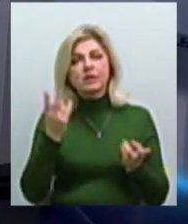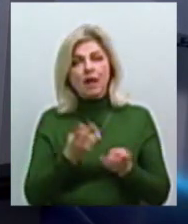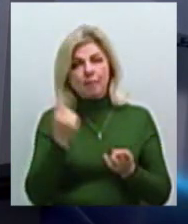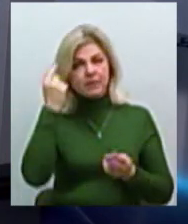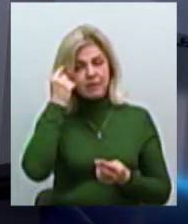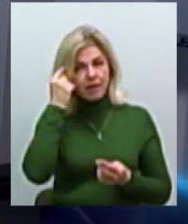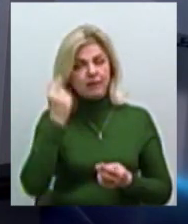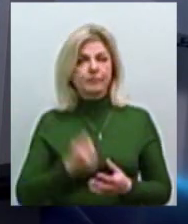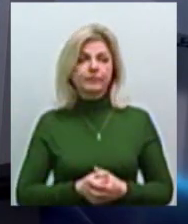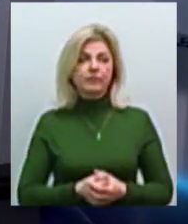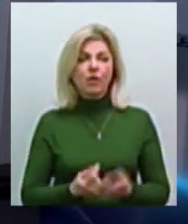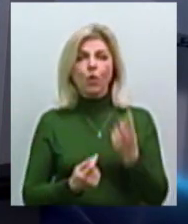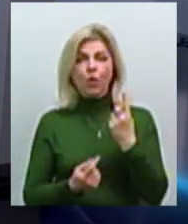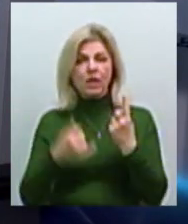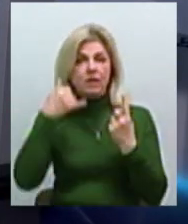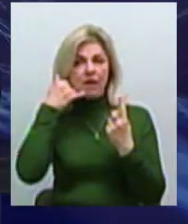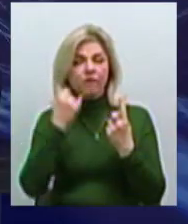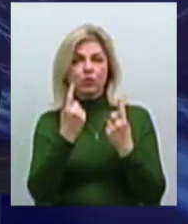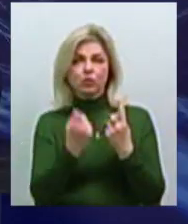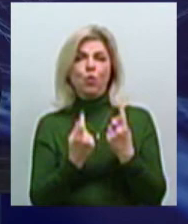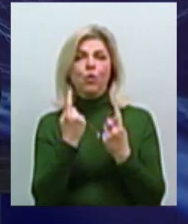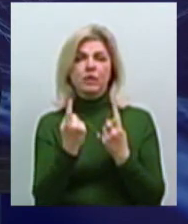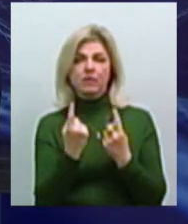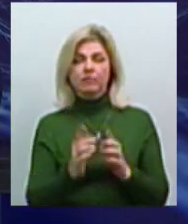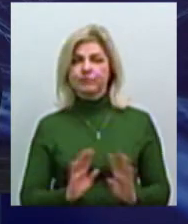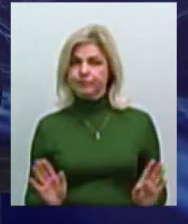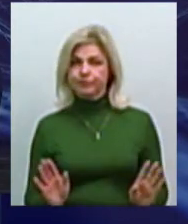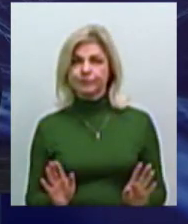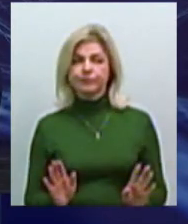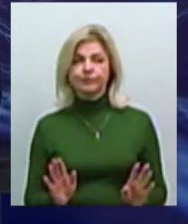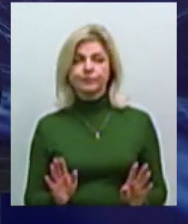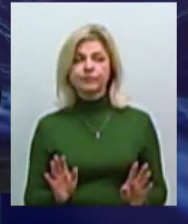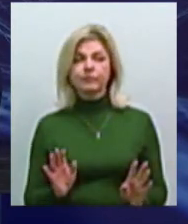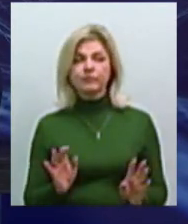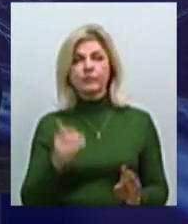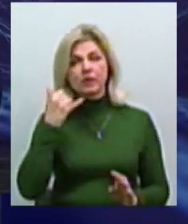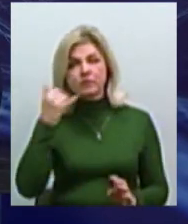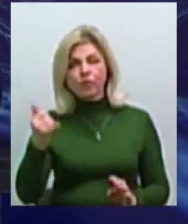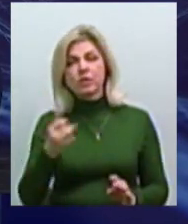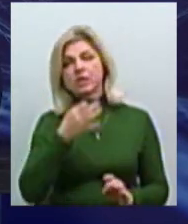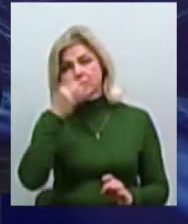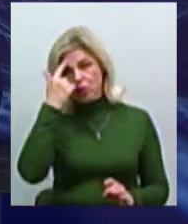Олександр Андрійович? Один телефон. 101? Так. І позвонити все. І сказати, де